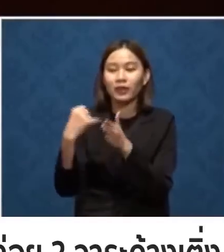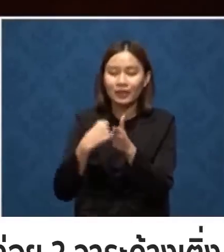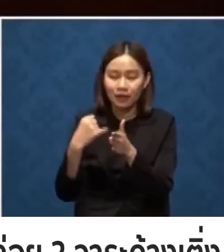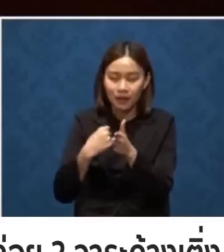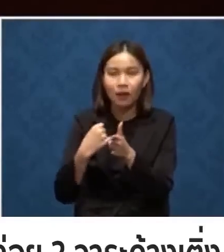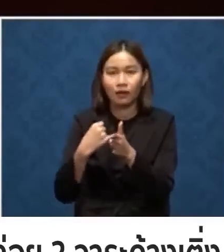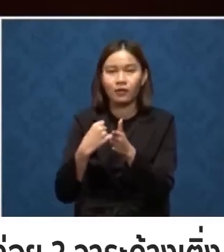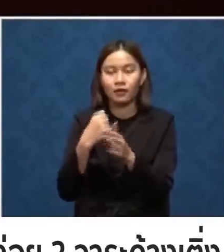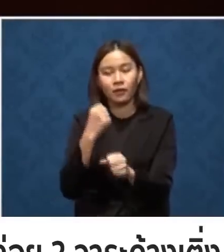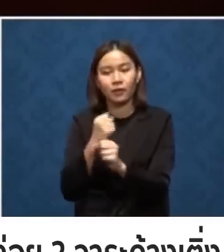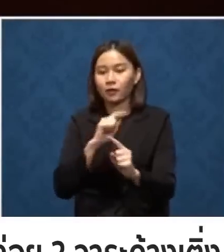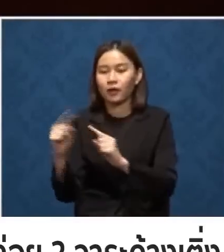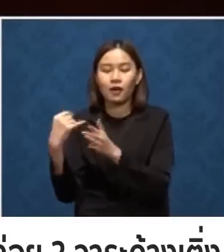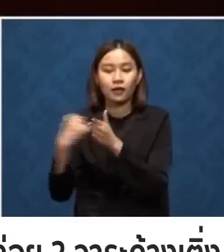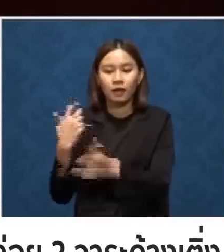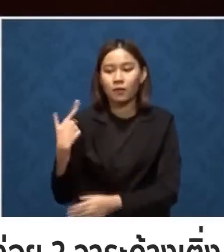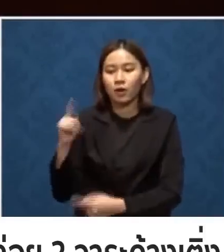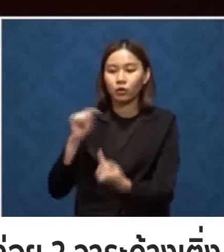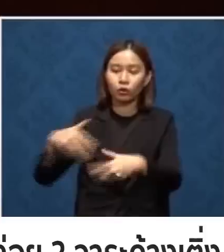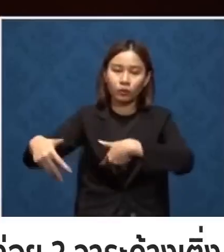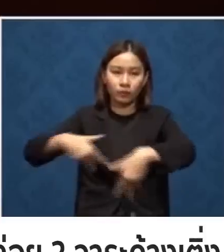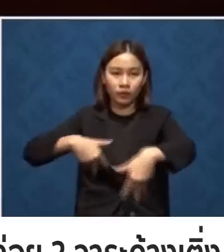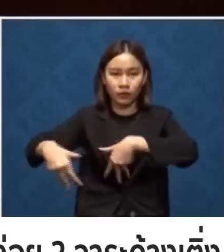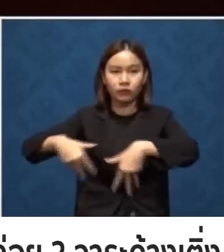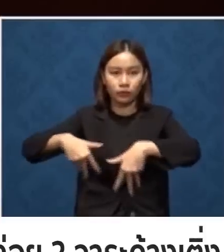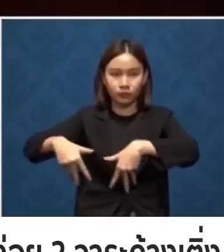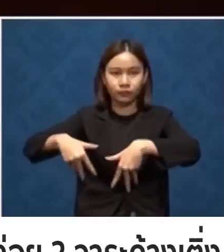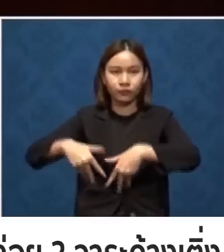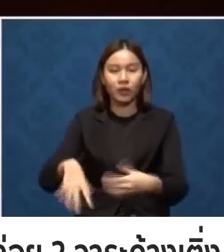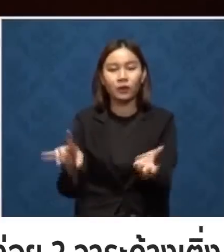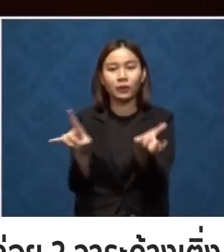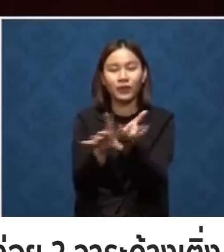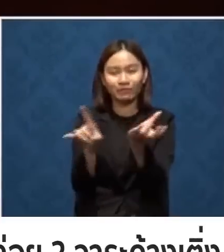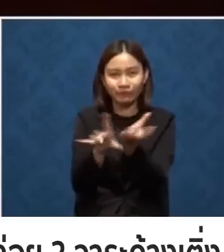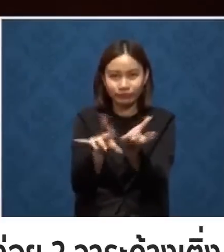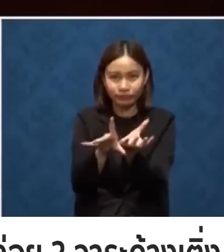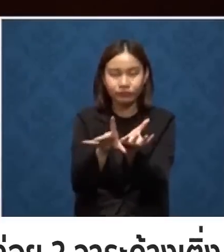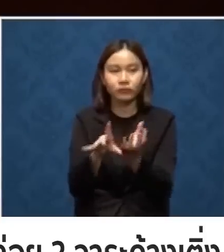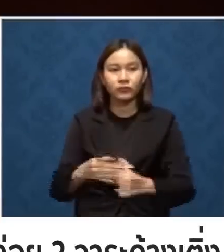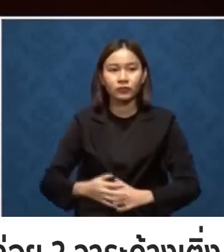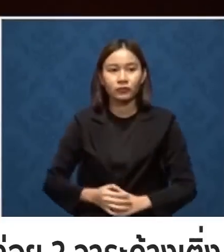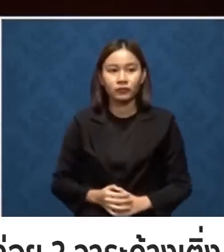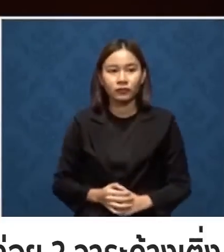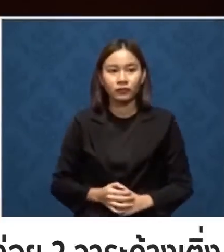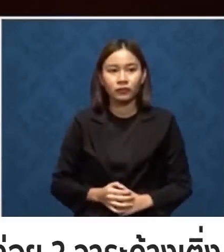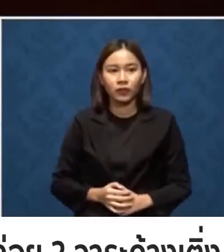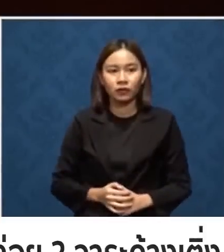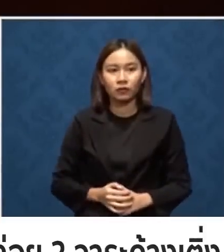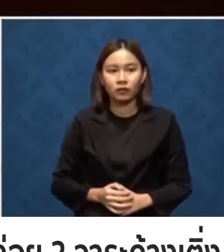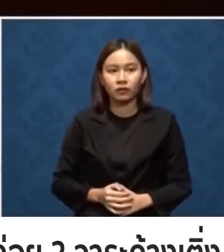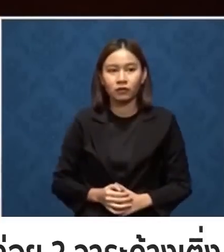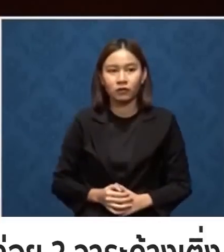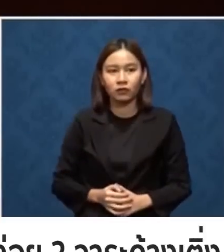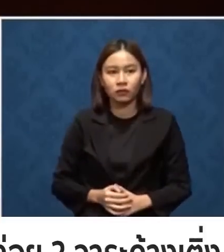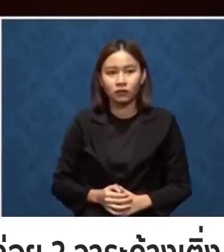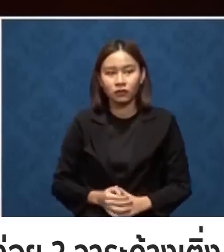ชุมว่าอาจารย์จะขอเลื่อนนะฮะขอมติที่ประชุมเลื่อนยติที่2วาระที่